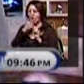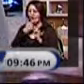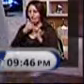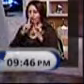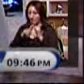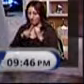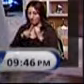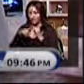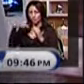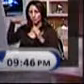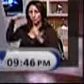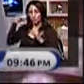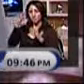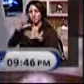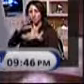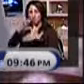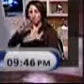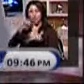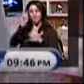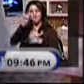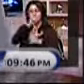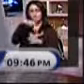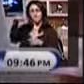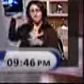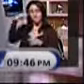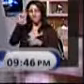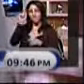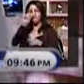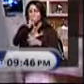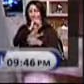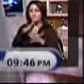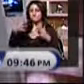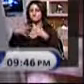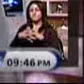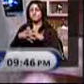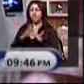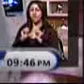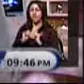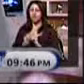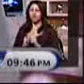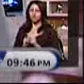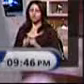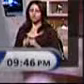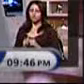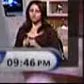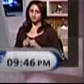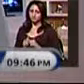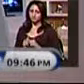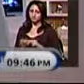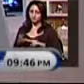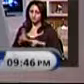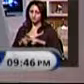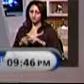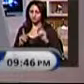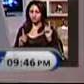علي وزير اللقاء العامله وبنتخب الدكتور غنيم ده الحل الوحيد. دكتور علاء